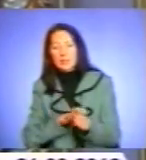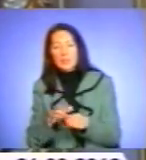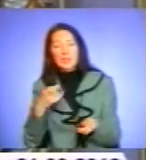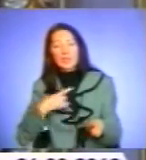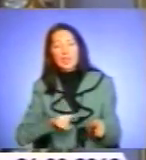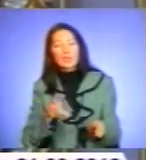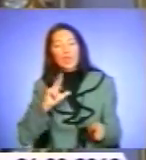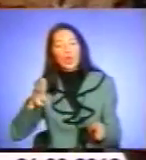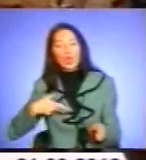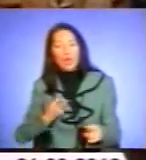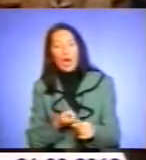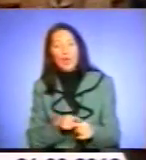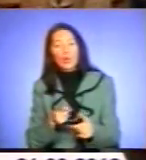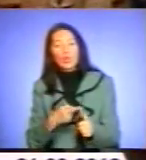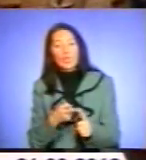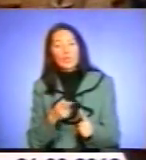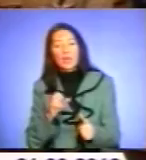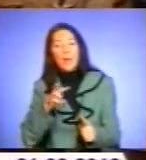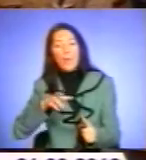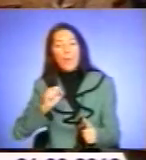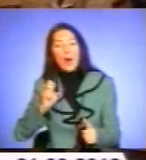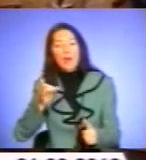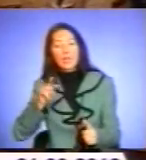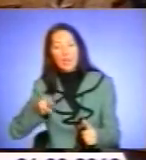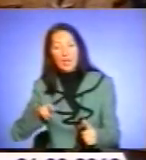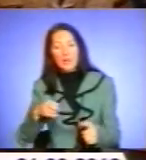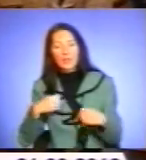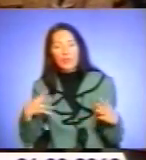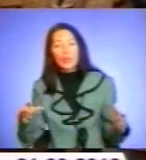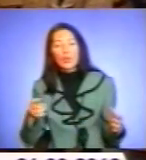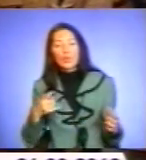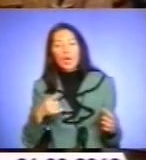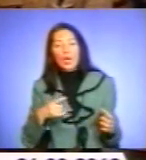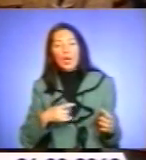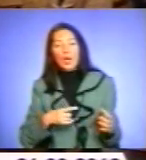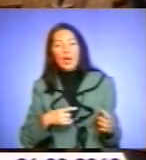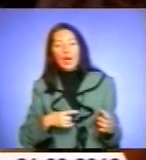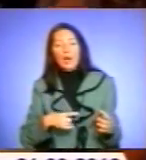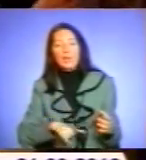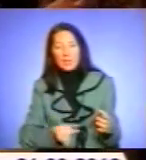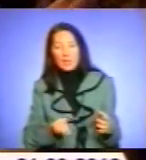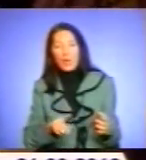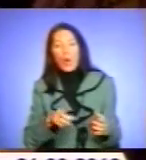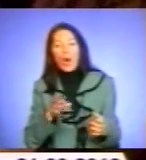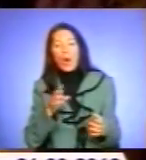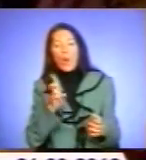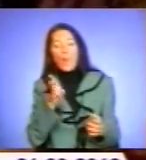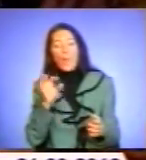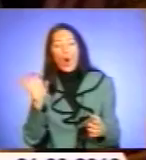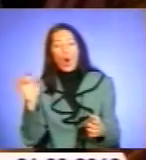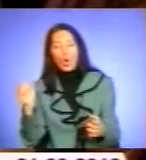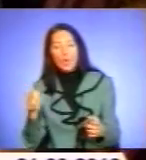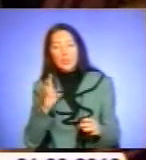яку батьки назвали Марією. Святкуючи Різдво Богородиці, церква прославляє найвищу ступінь наближення Божества до людей,